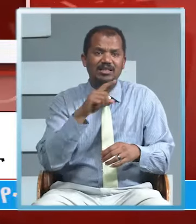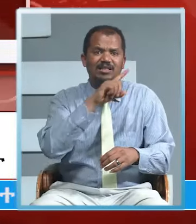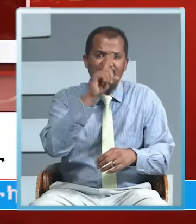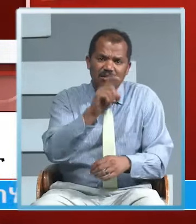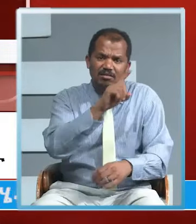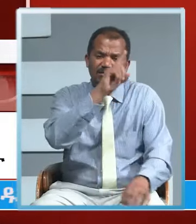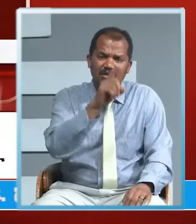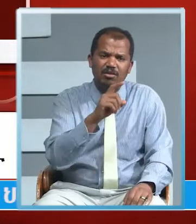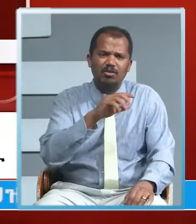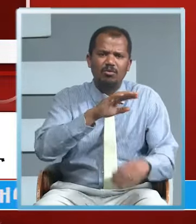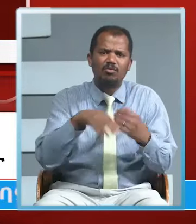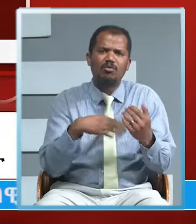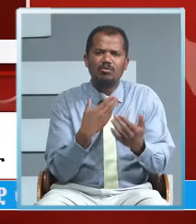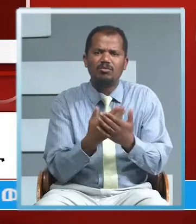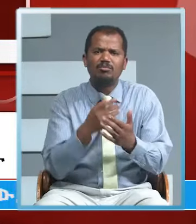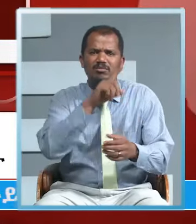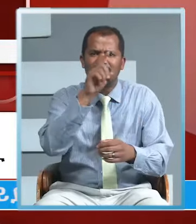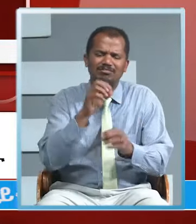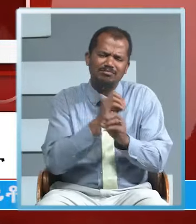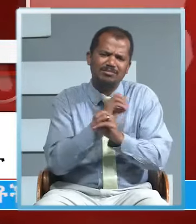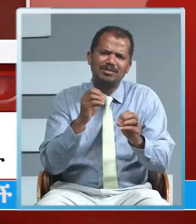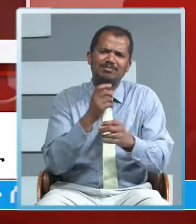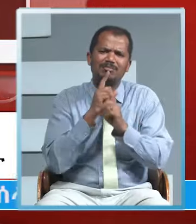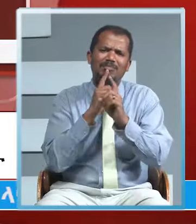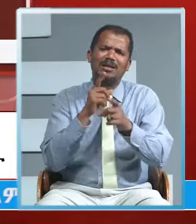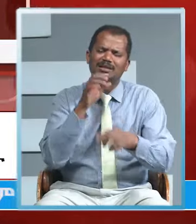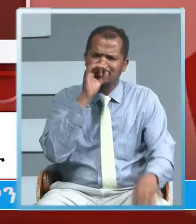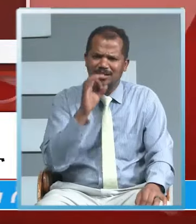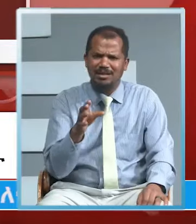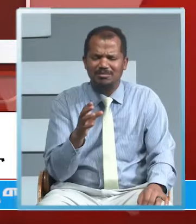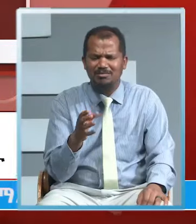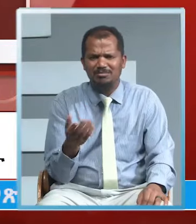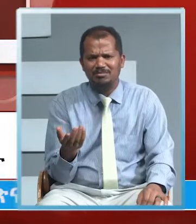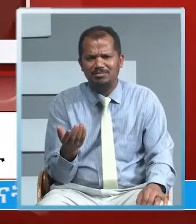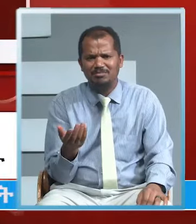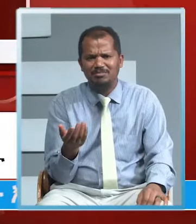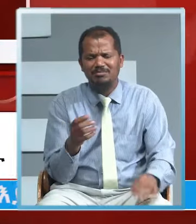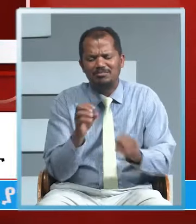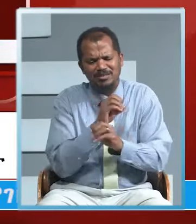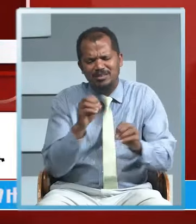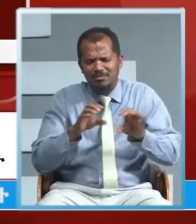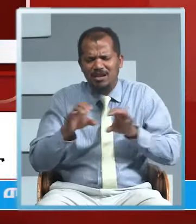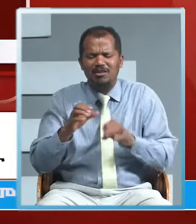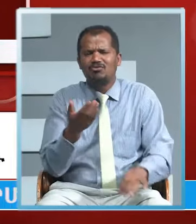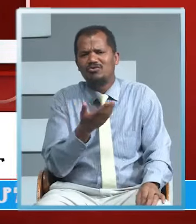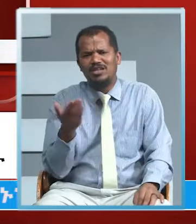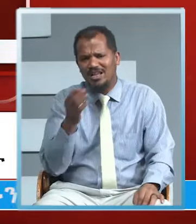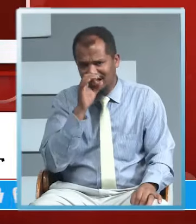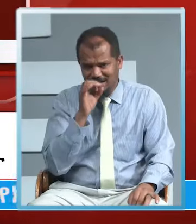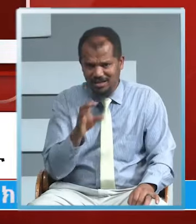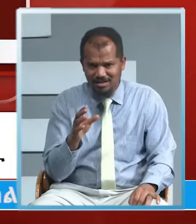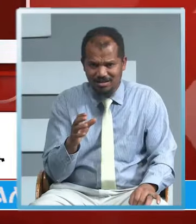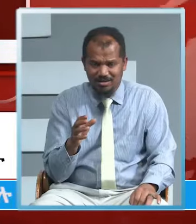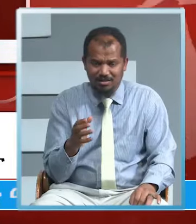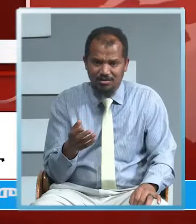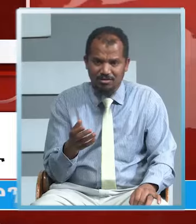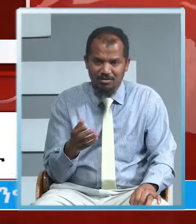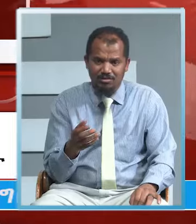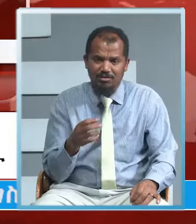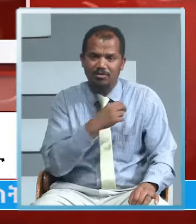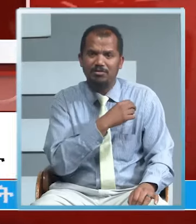ስንጠይቅ ሁሉ ነገር የሆነ በየሰዓቱ ደ ስንጠይቅ ምንም ነገር መፍትሄ የለም። የሆነ ነገር ያደረጉልን ነገር የለም። እንኳን ሌላ